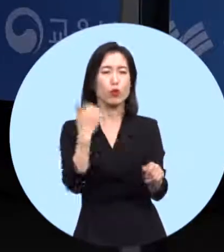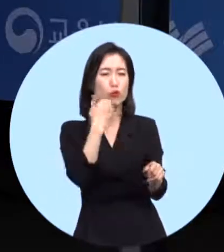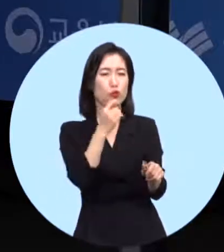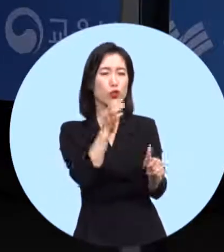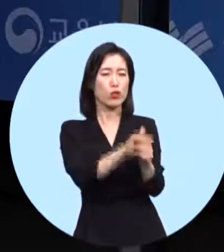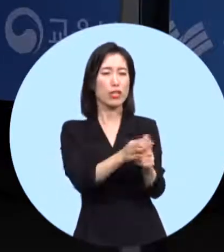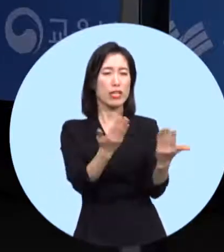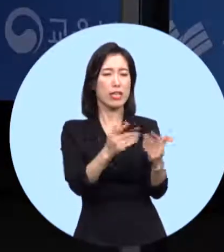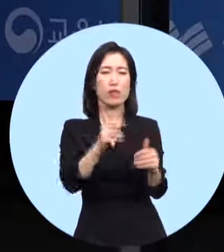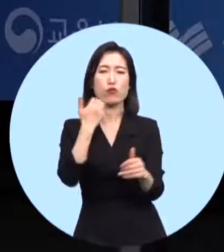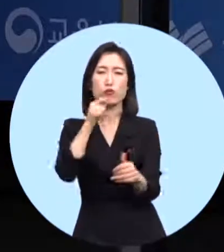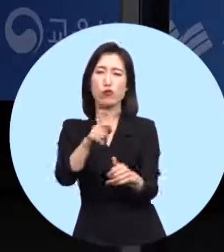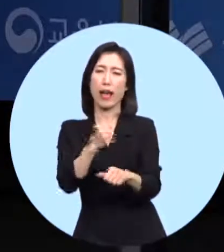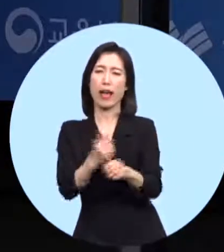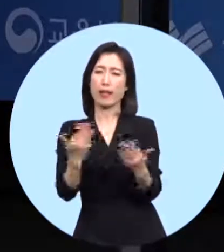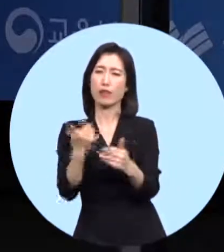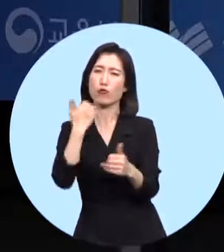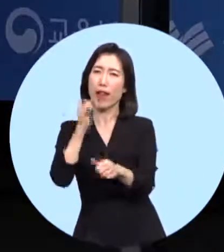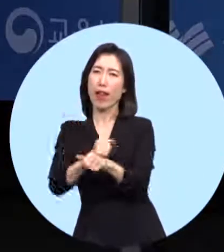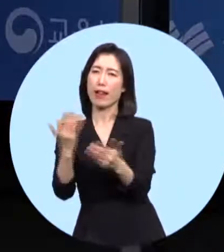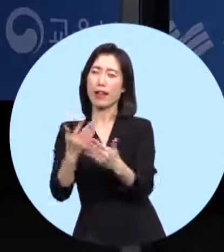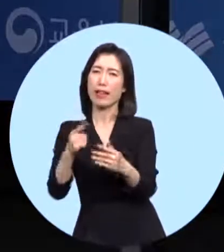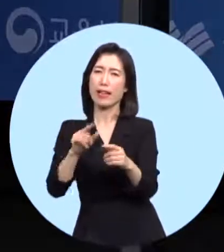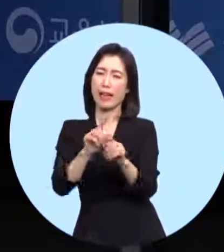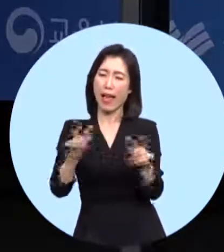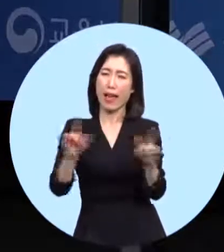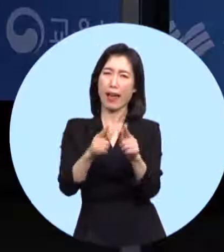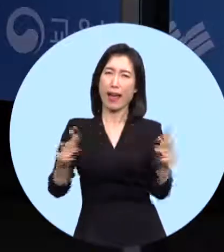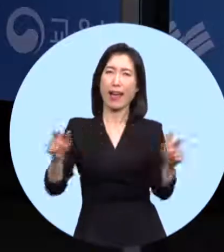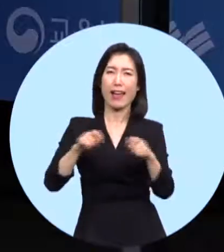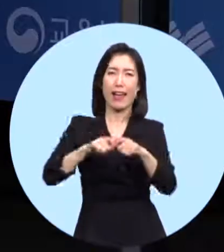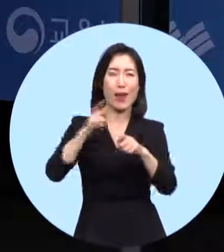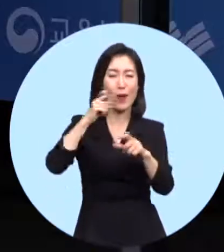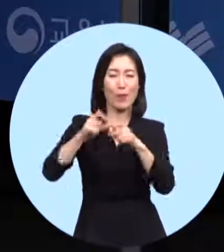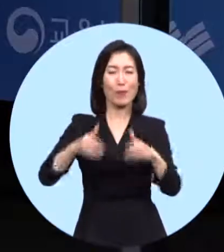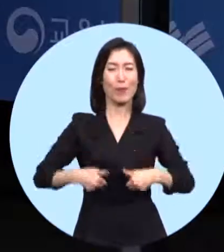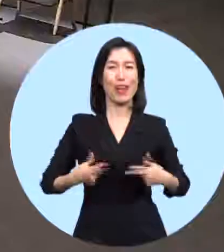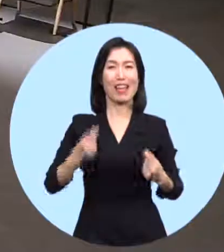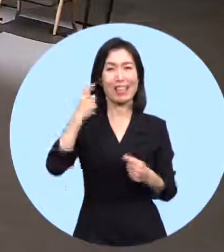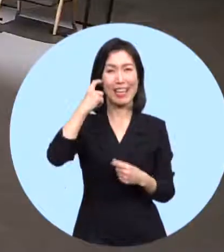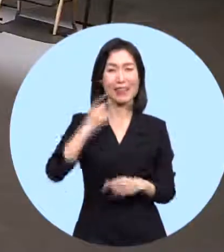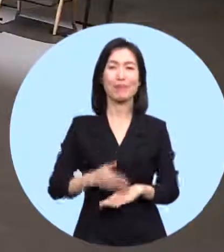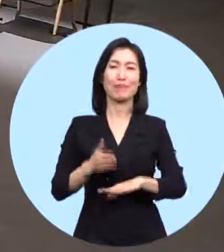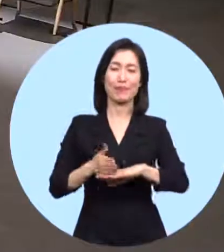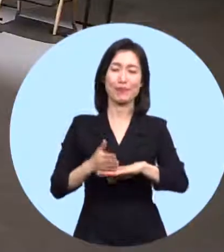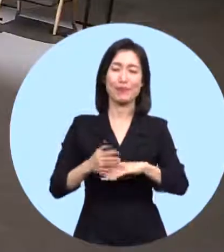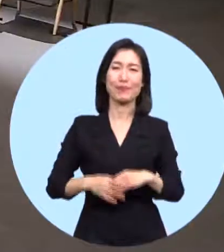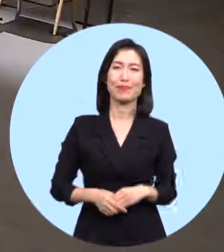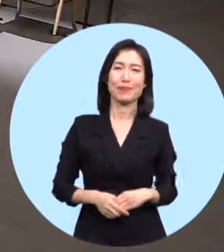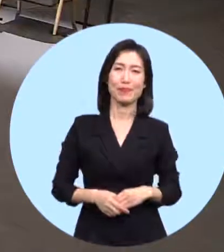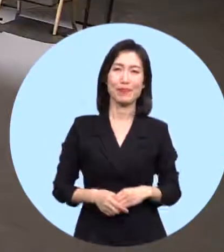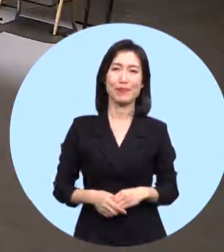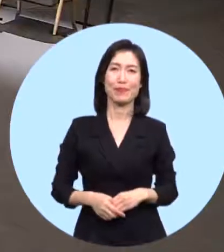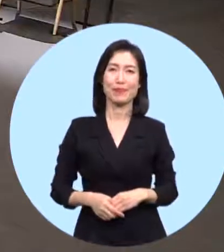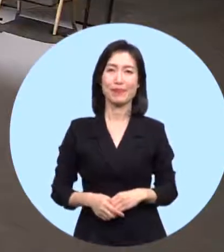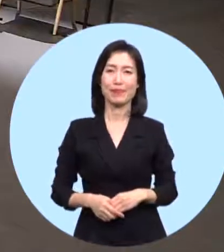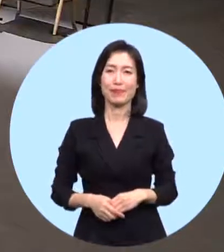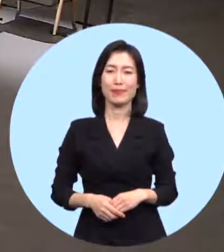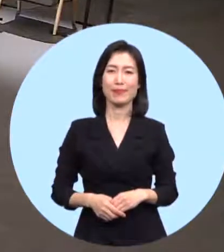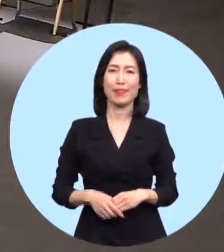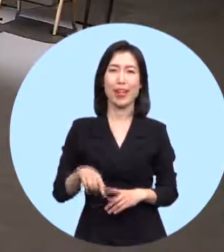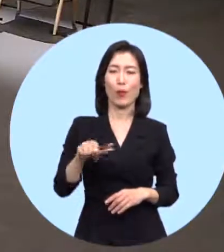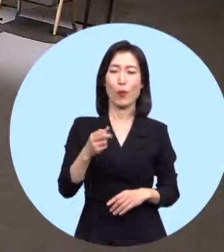나갈 건가 하는 부분들을 좀 더 고민을 해봤으면 좋겠습니다. 감사합니다. 예, 감사합니다.